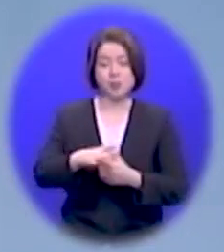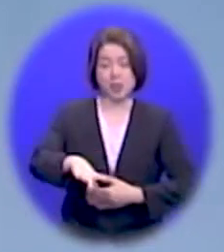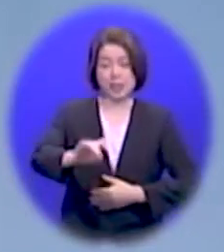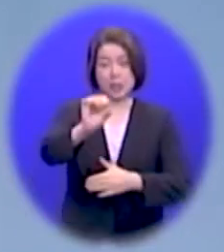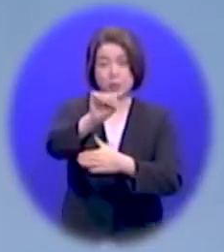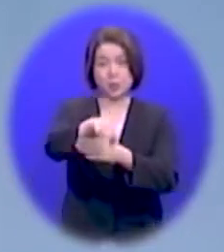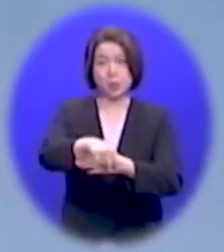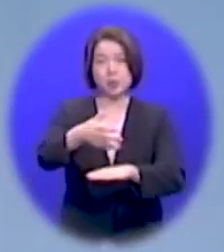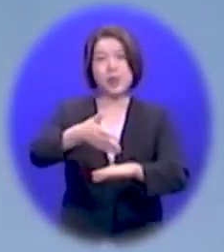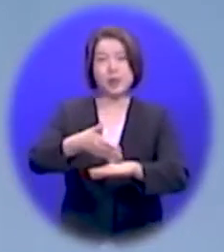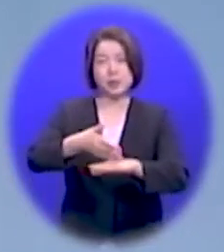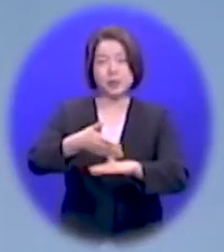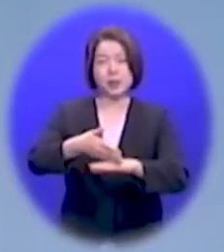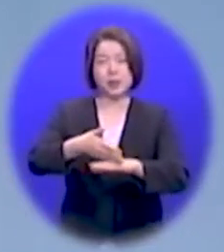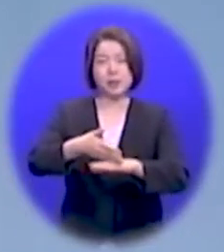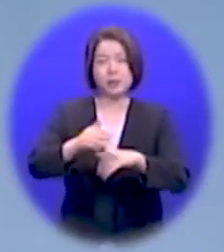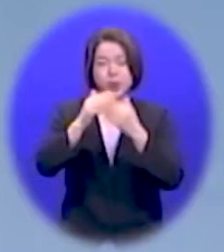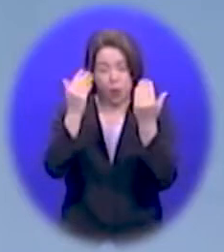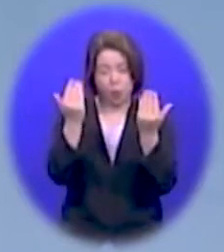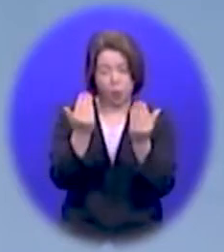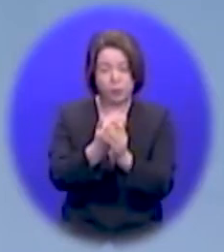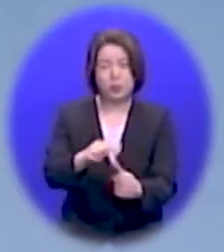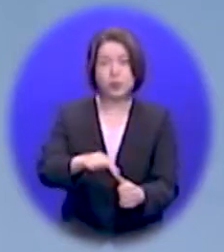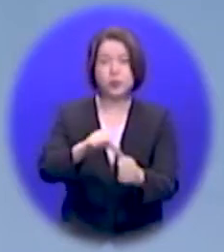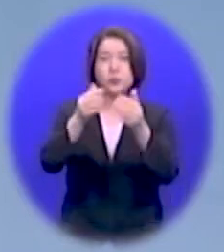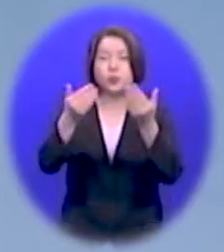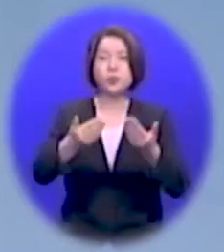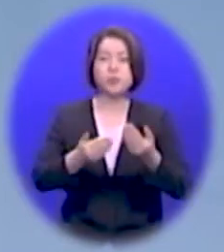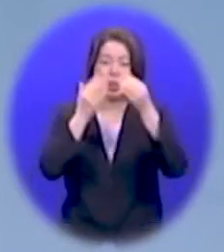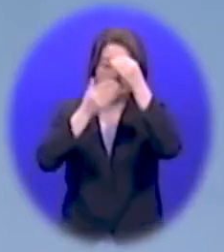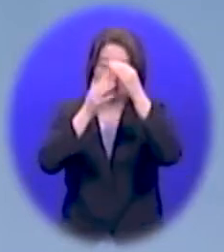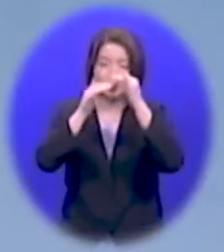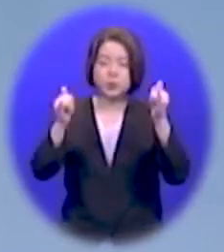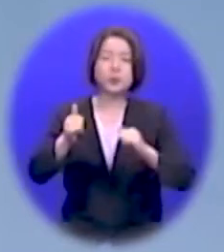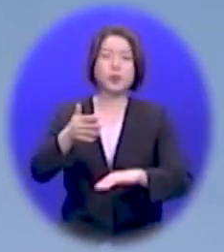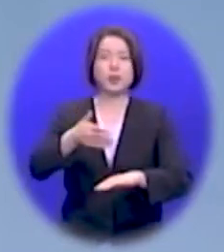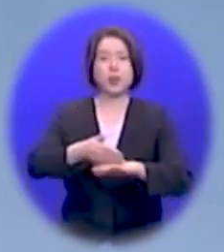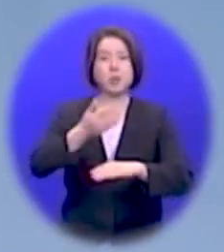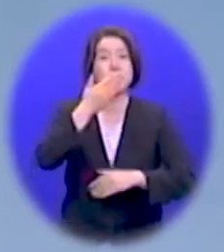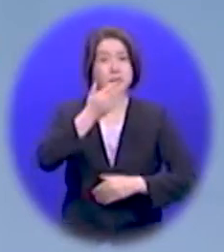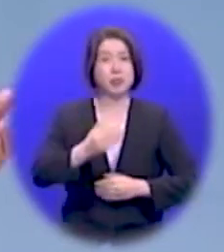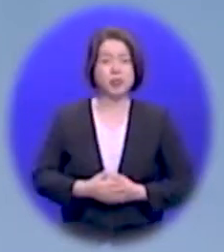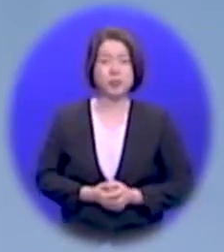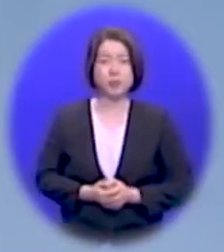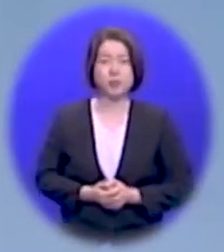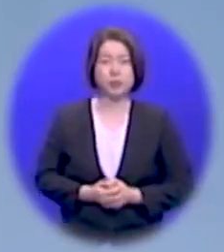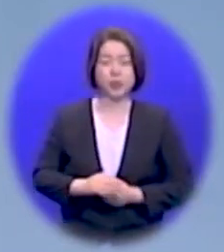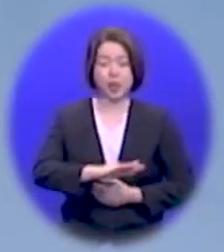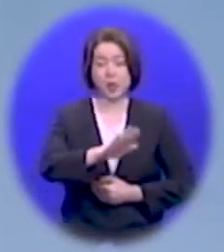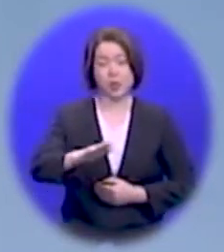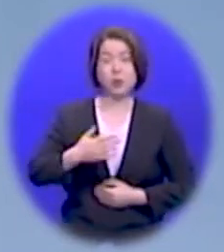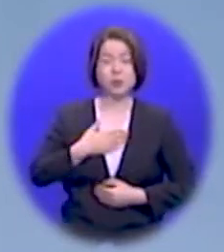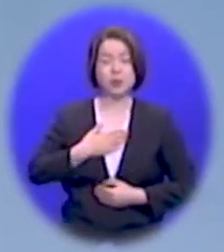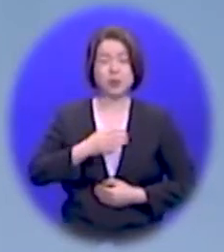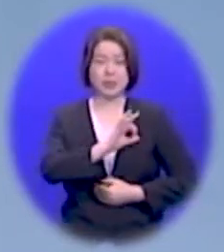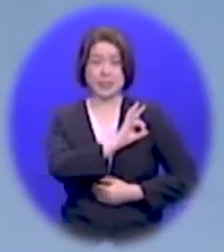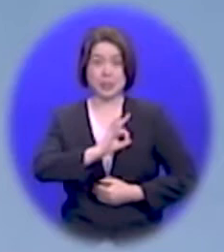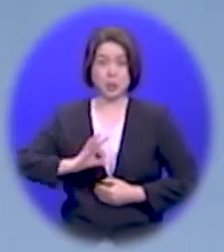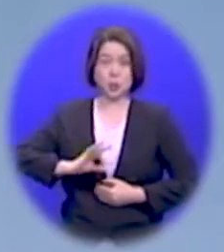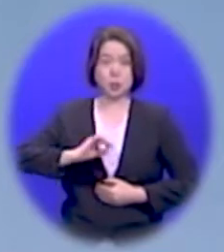감사가 온전히 구원받은 성도의 감사인 겁니다 요즘 요 끼 묵상을 하고 있는데